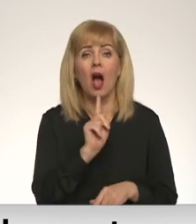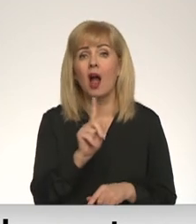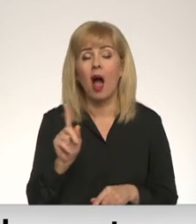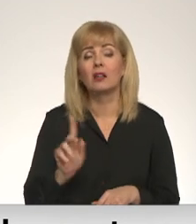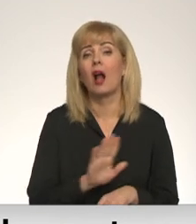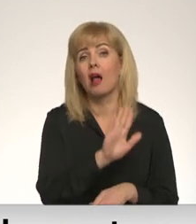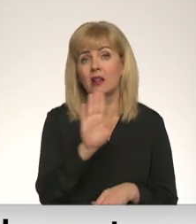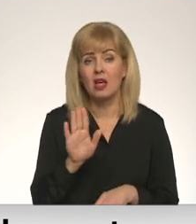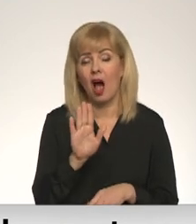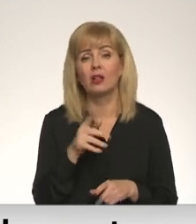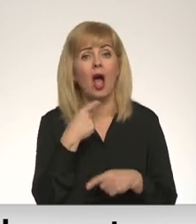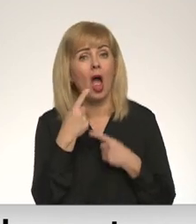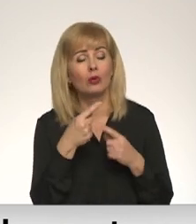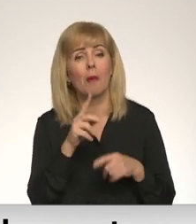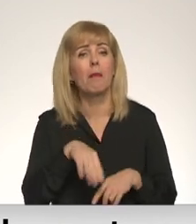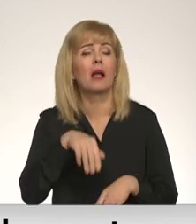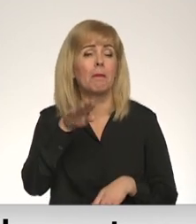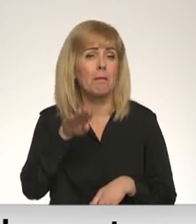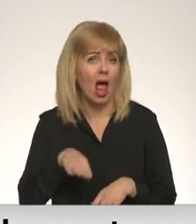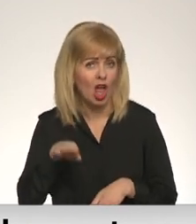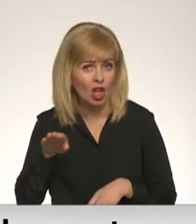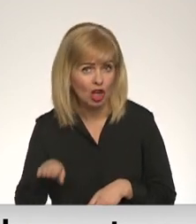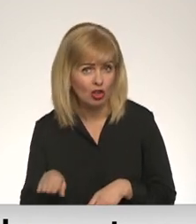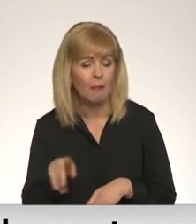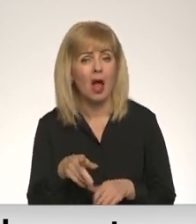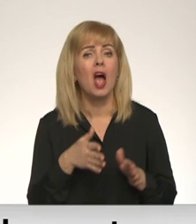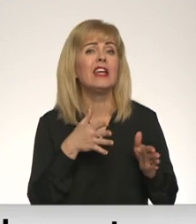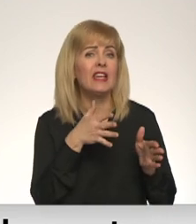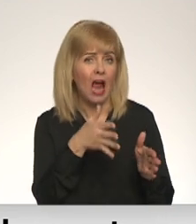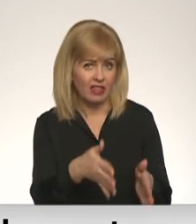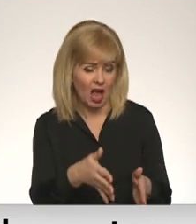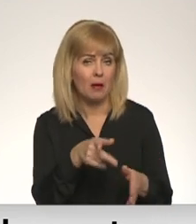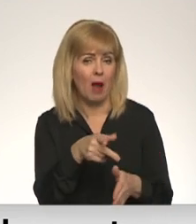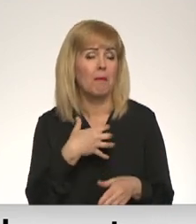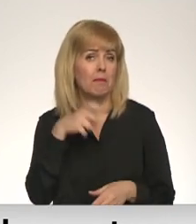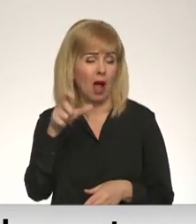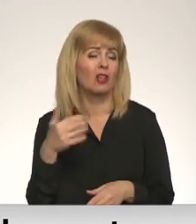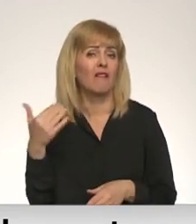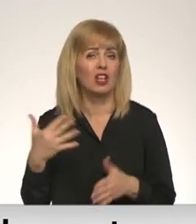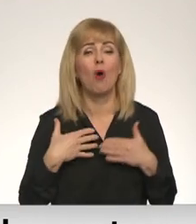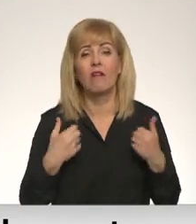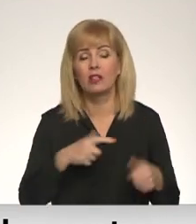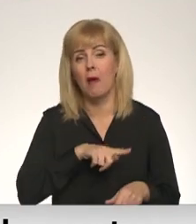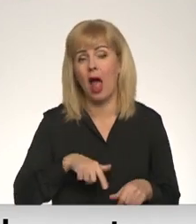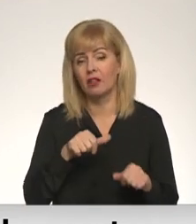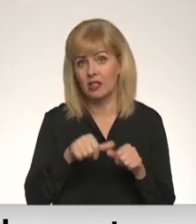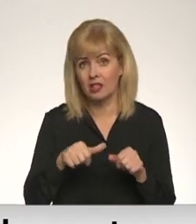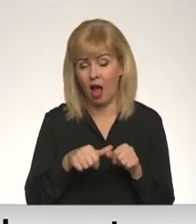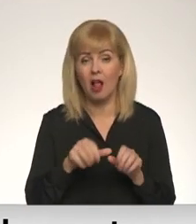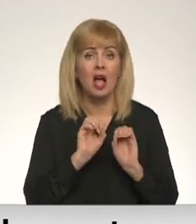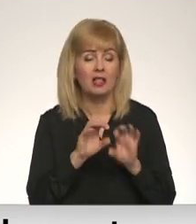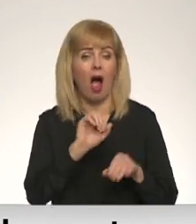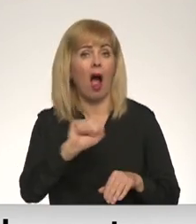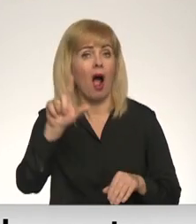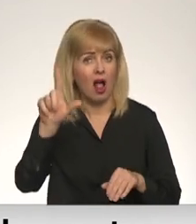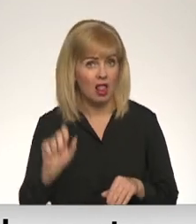diena, nerunājot par mēnešiem, ietekmē šī pacienta veselību. Latvijā zāles, par kurām stāsta